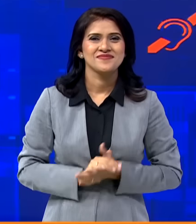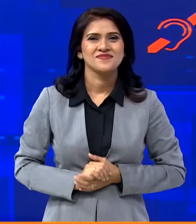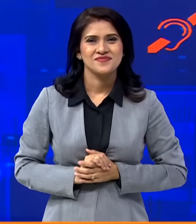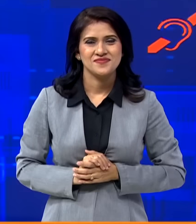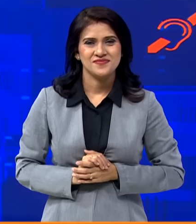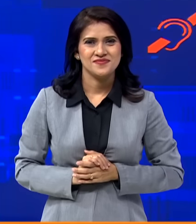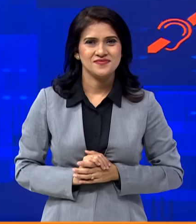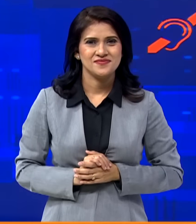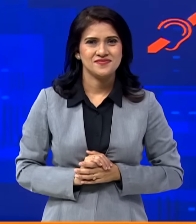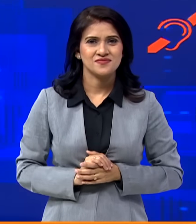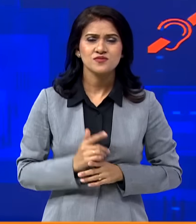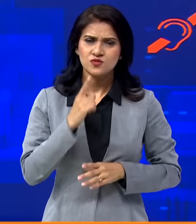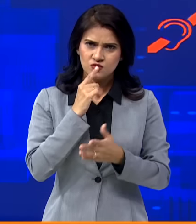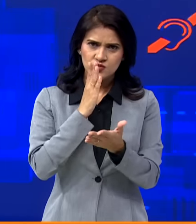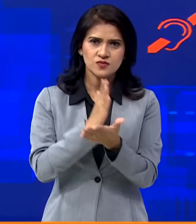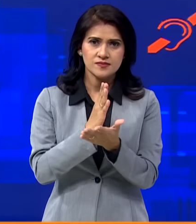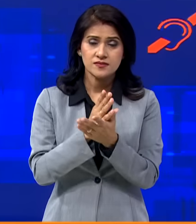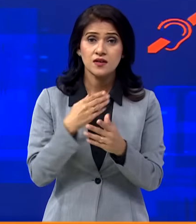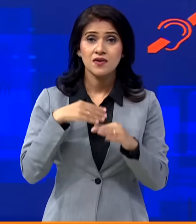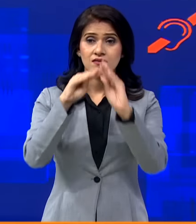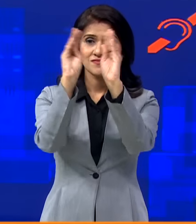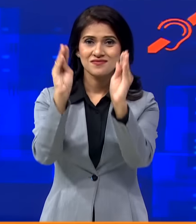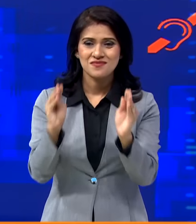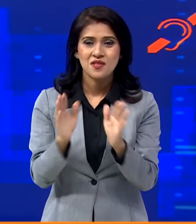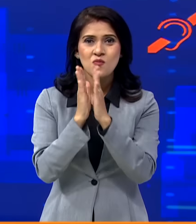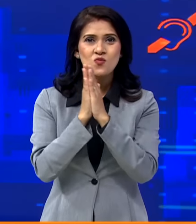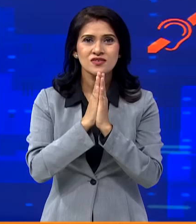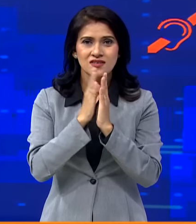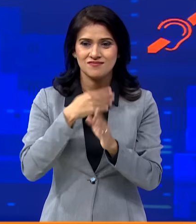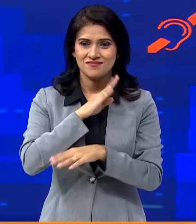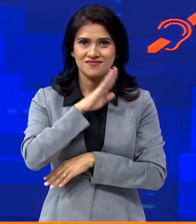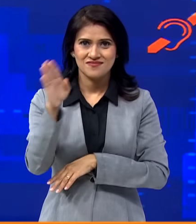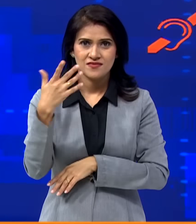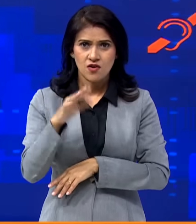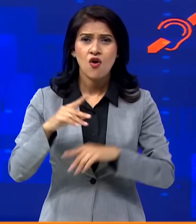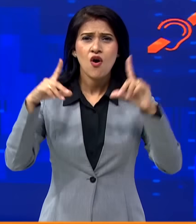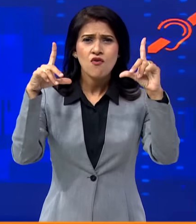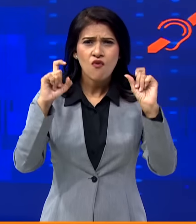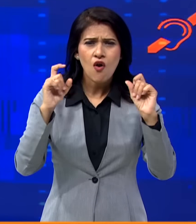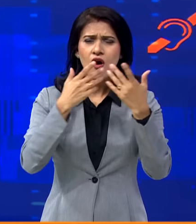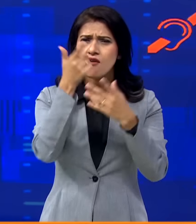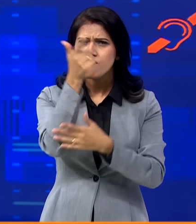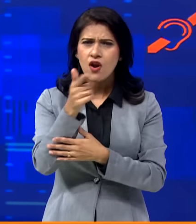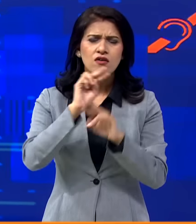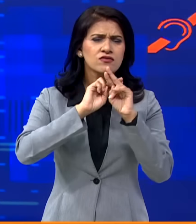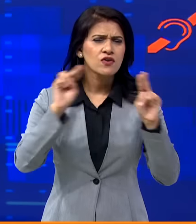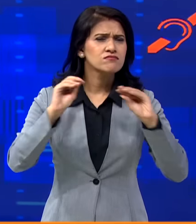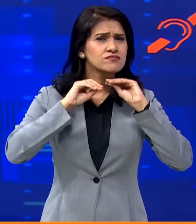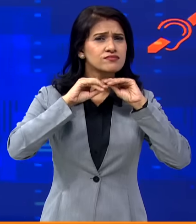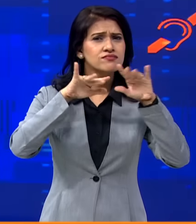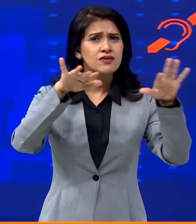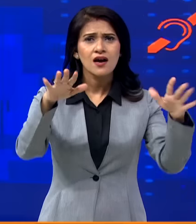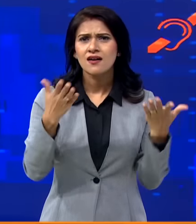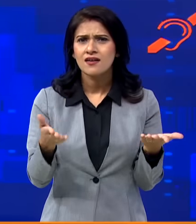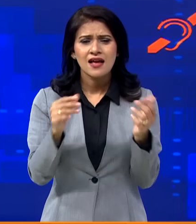सपने सच बात यह है प्राण प्रतिष्ठा समारोह की एकएक फुटेज एक एक क्लिप जो है सारी दुनिया ने देखी वहां श् राय थी नहीं नहीं